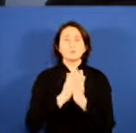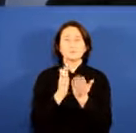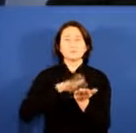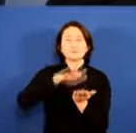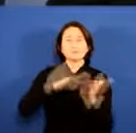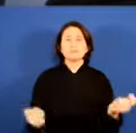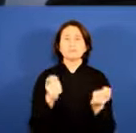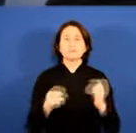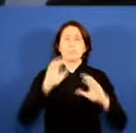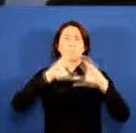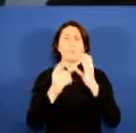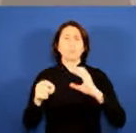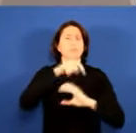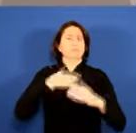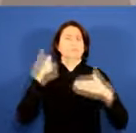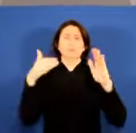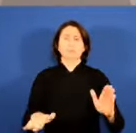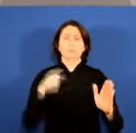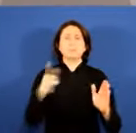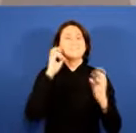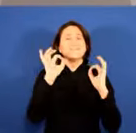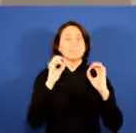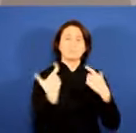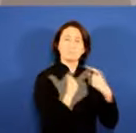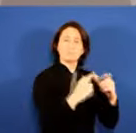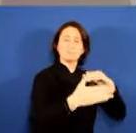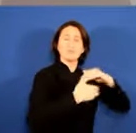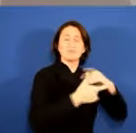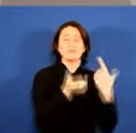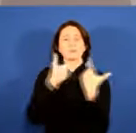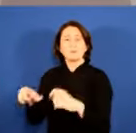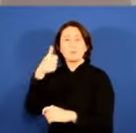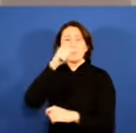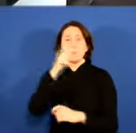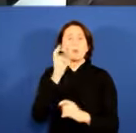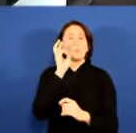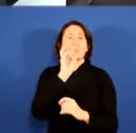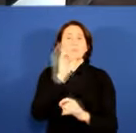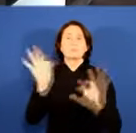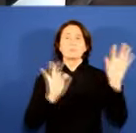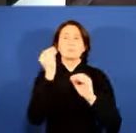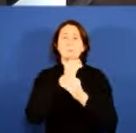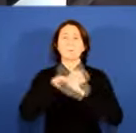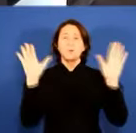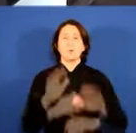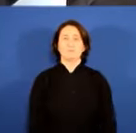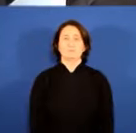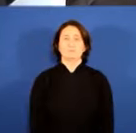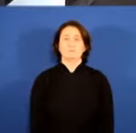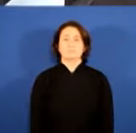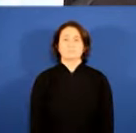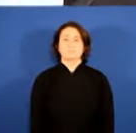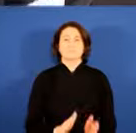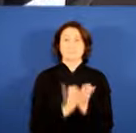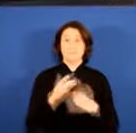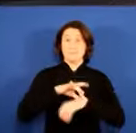hainbat alderdi aurkezten dizkigu. Ardoa egiteko prozesuak, egiten den sotoak eta eskualdeak, zerbitzatzen den jatetxeak eta